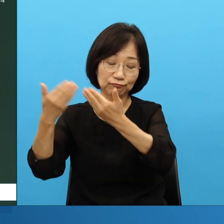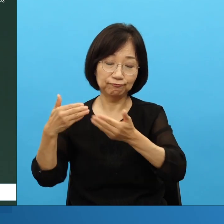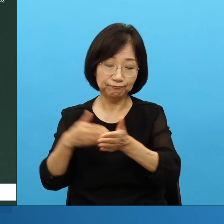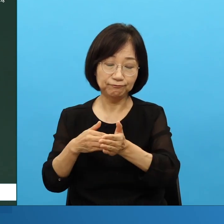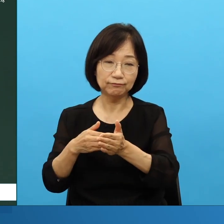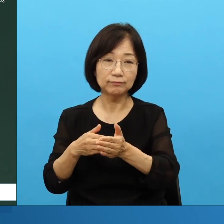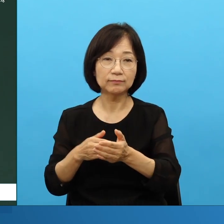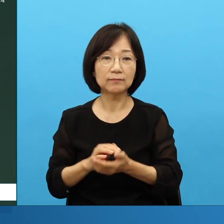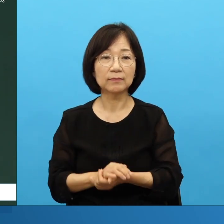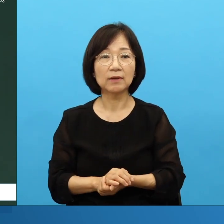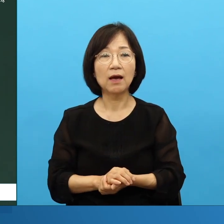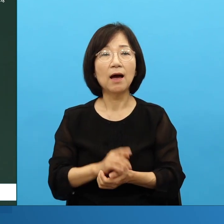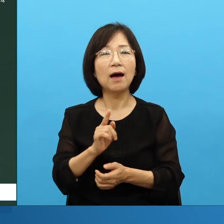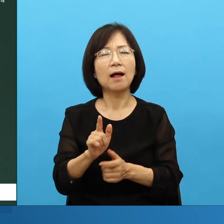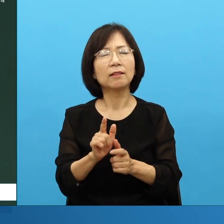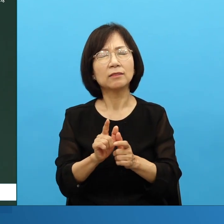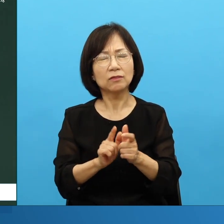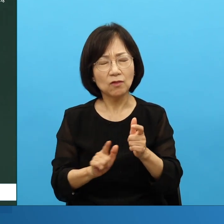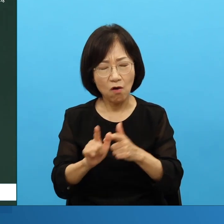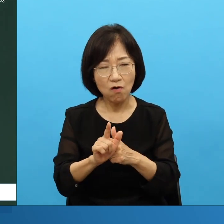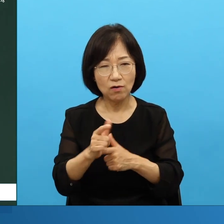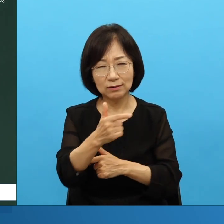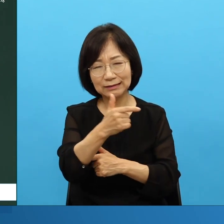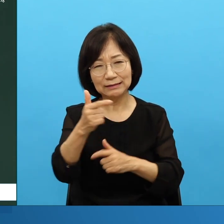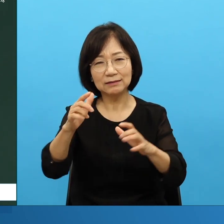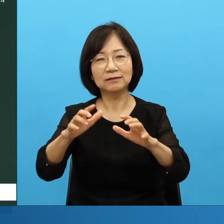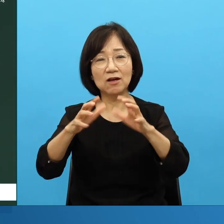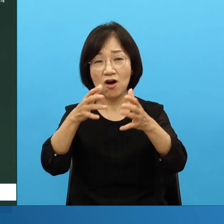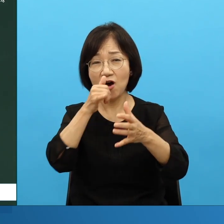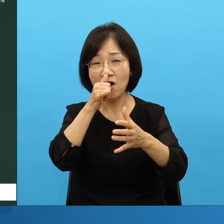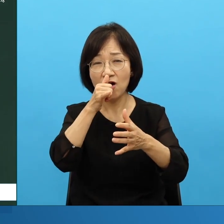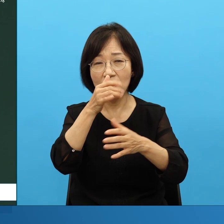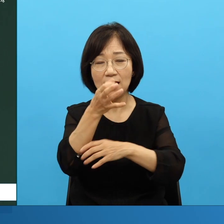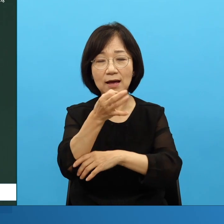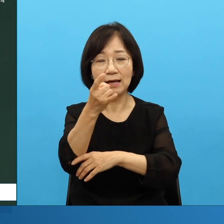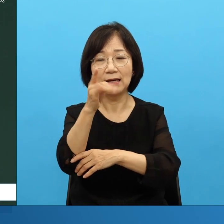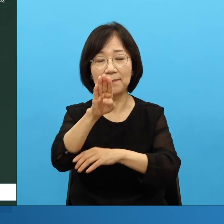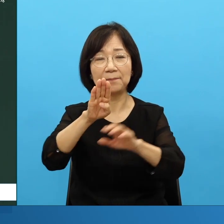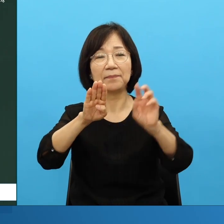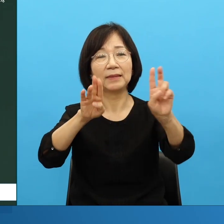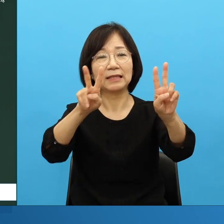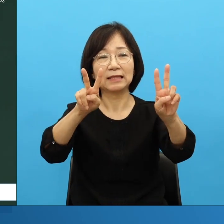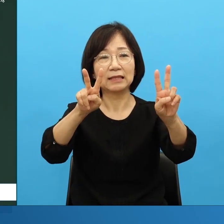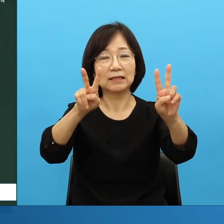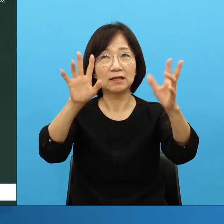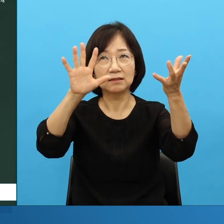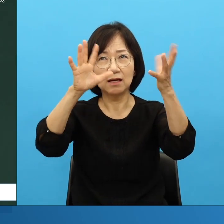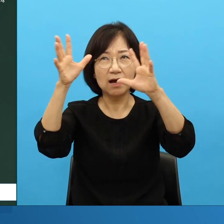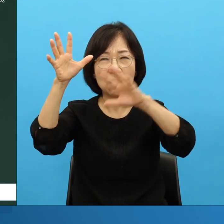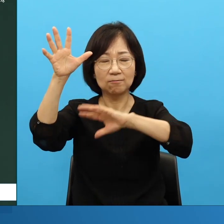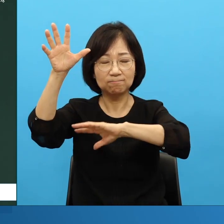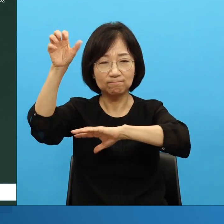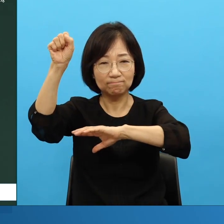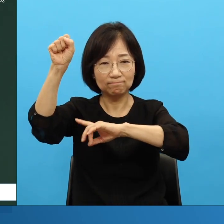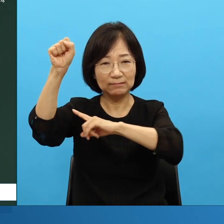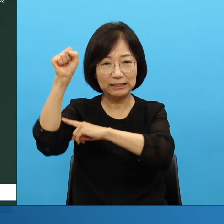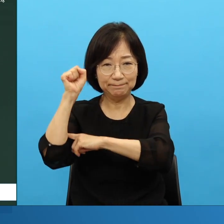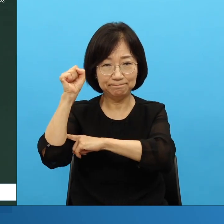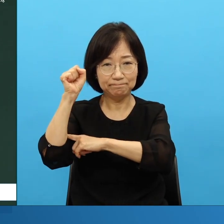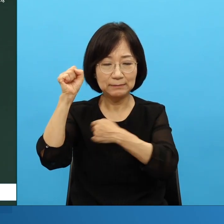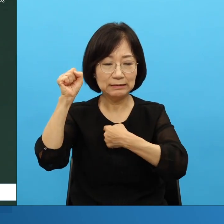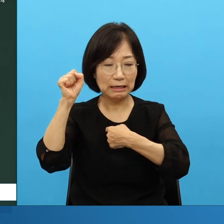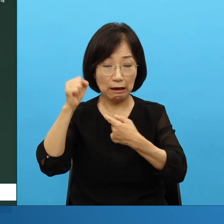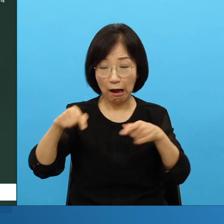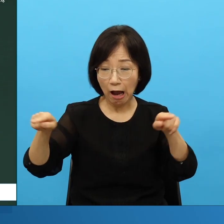다른 큰 세계들이 있단 말이죠. 에베소 2장 2절 공중거세자고 얘기죠. 저는 이 기도도